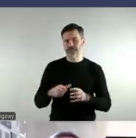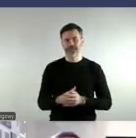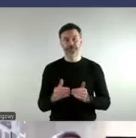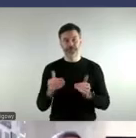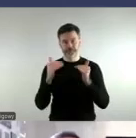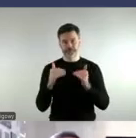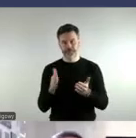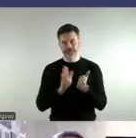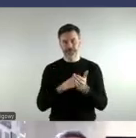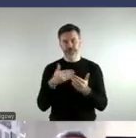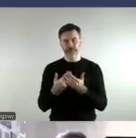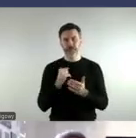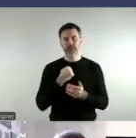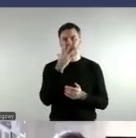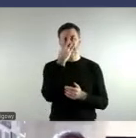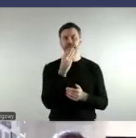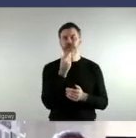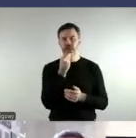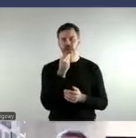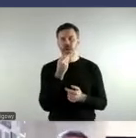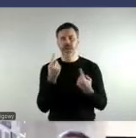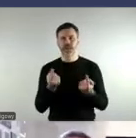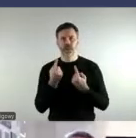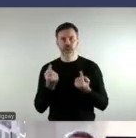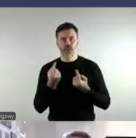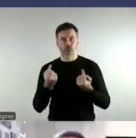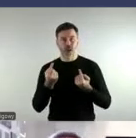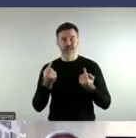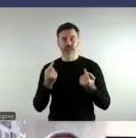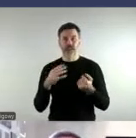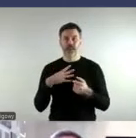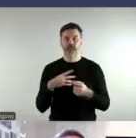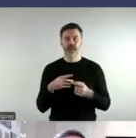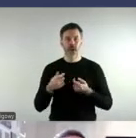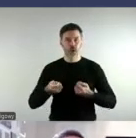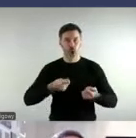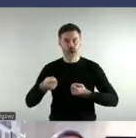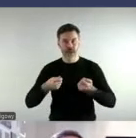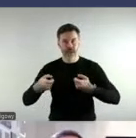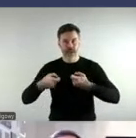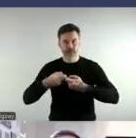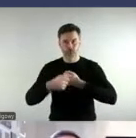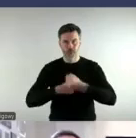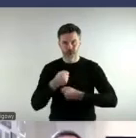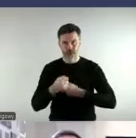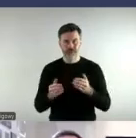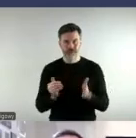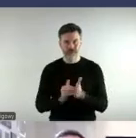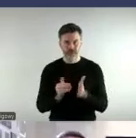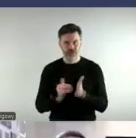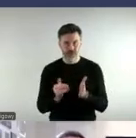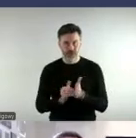Państwo przykład tego, jak wygląda już reagowanie dość Here you have drobniejsze i gdzie ta koordynacja jest the example niezbędna, ponieważ where this mówię, coordination w is przypadku